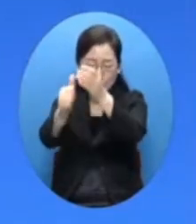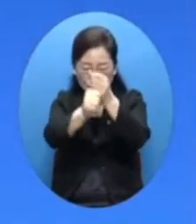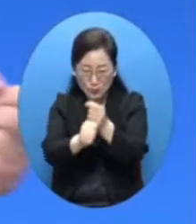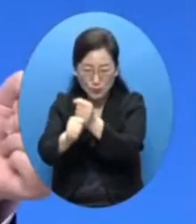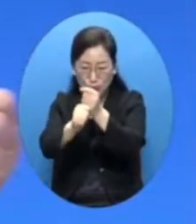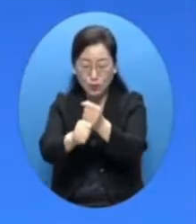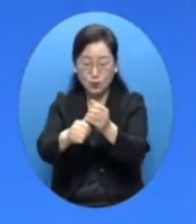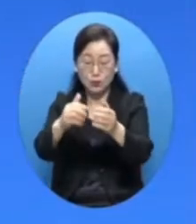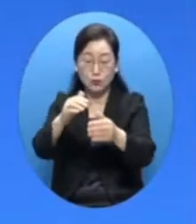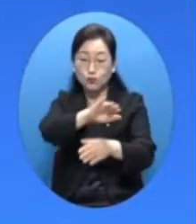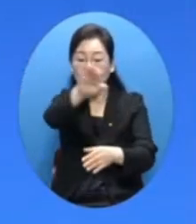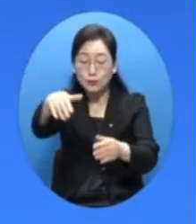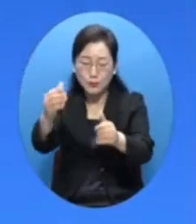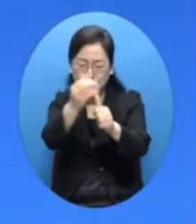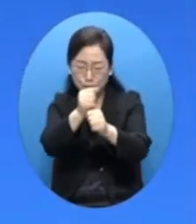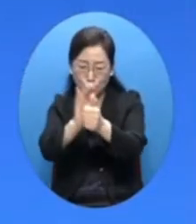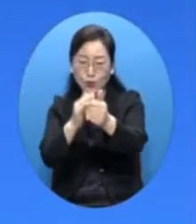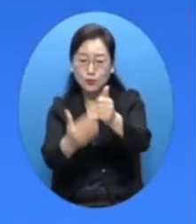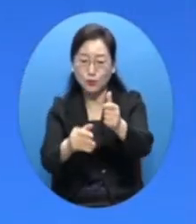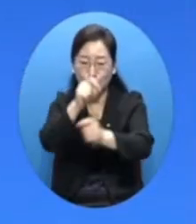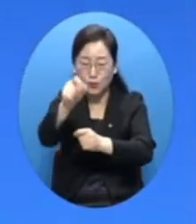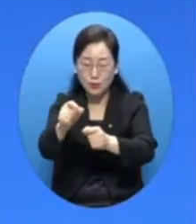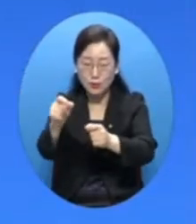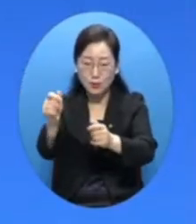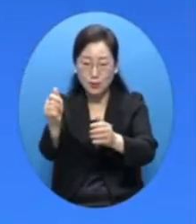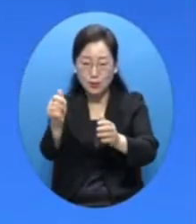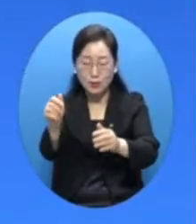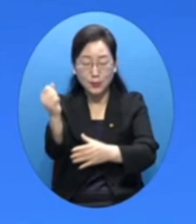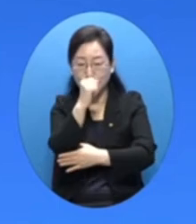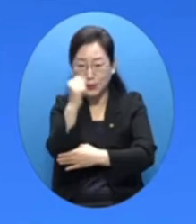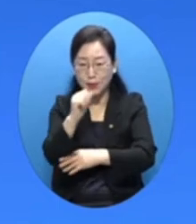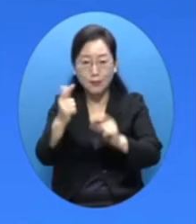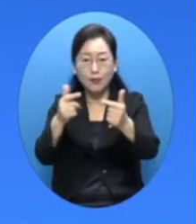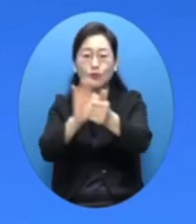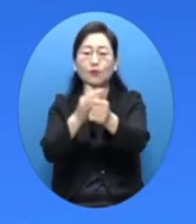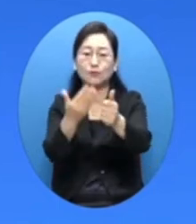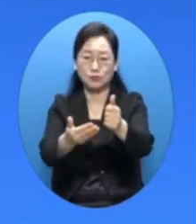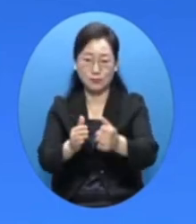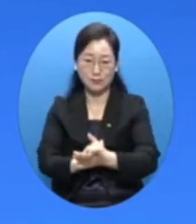우리를 영원히 요동하지 않게 만들어 주시는 것입니다.